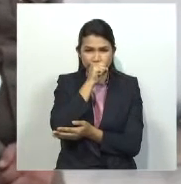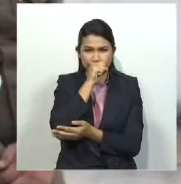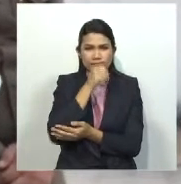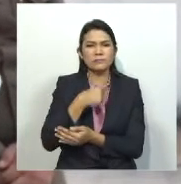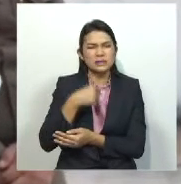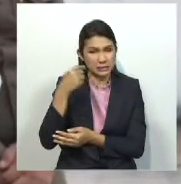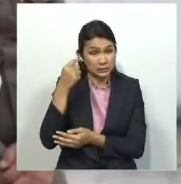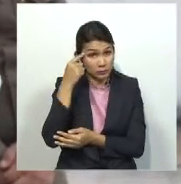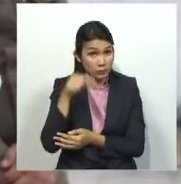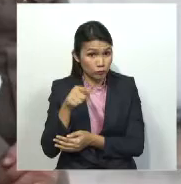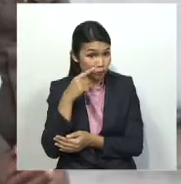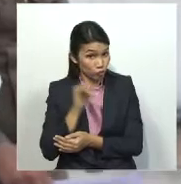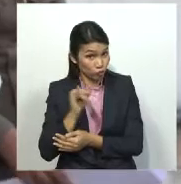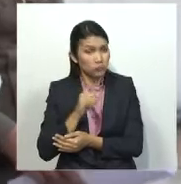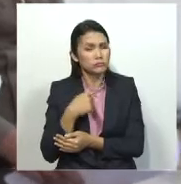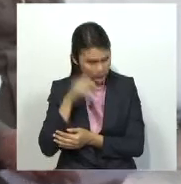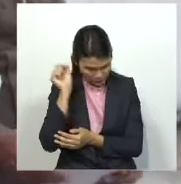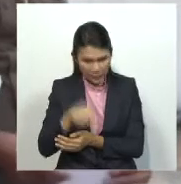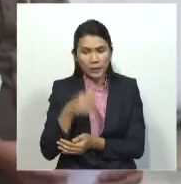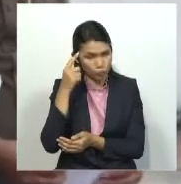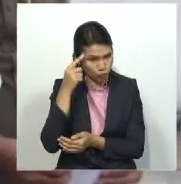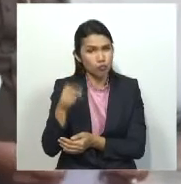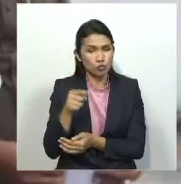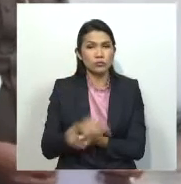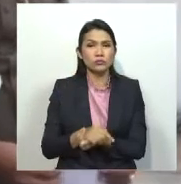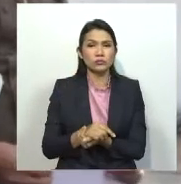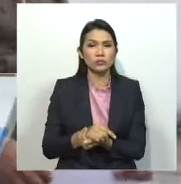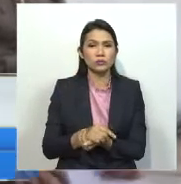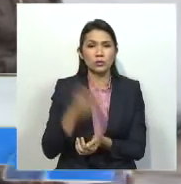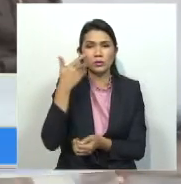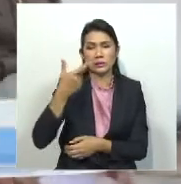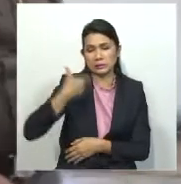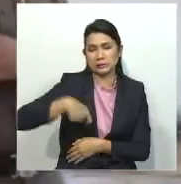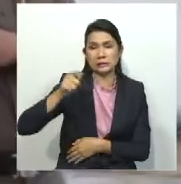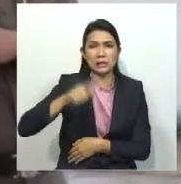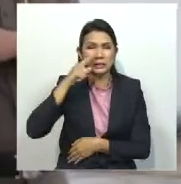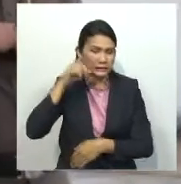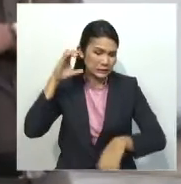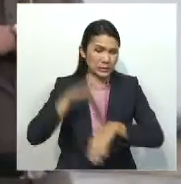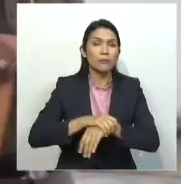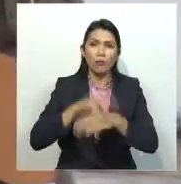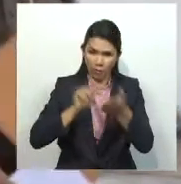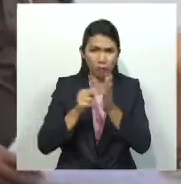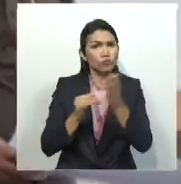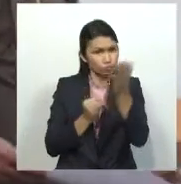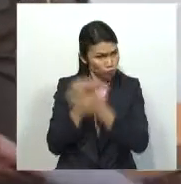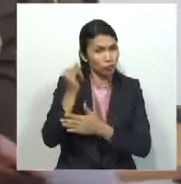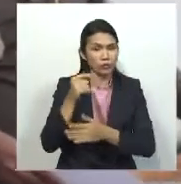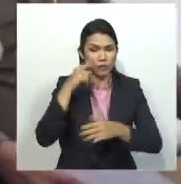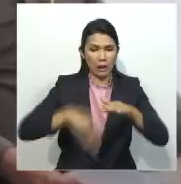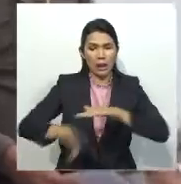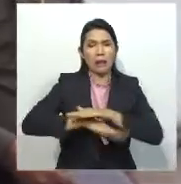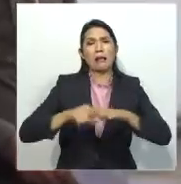เรามั่นใจว่าเราม ั่นใจครับมั่นใจม ั่ นใจครับมั่นใจโอ้ยสารอนุมัติหมายจับมันต้องถูกตัวอยู่แล้วต้องมีหลักฐานชัดเจ